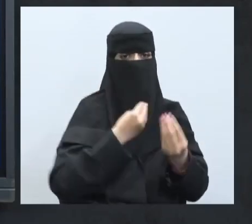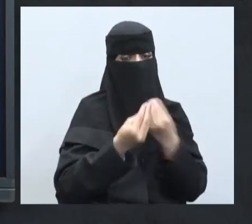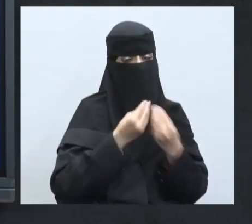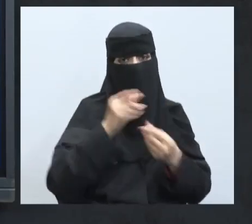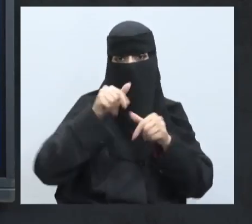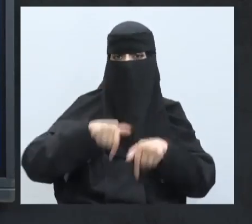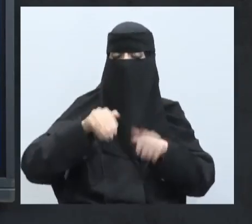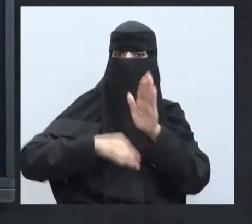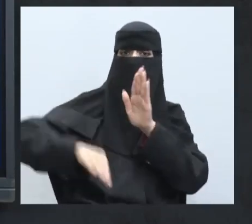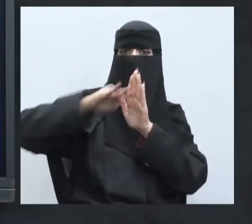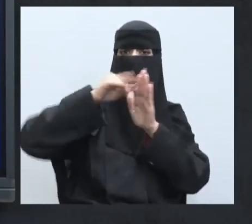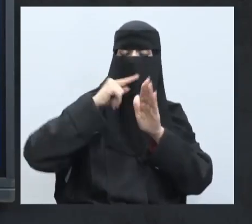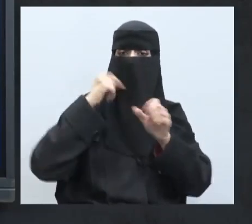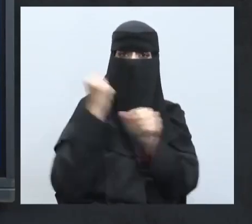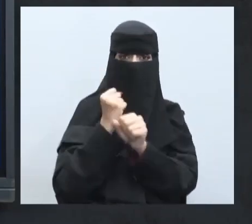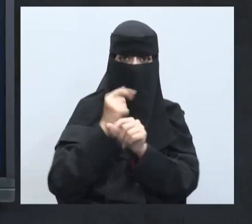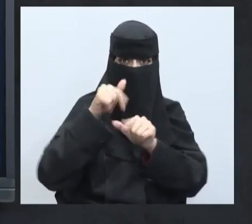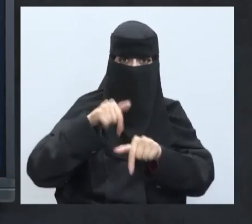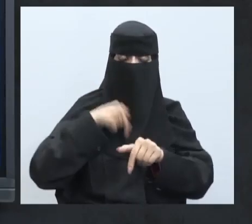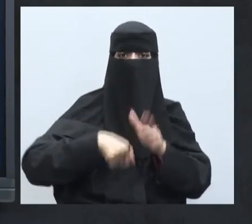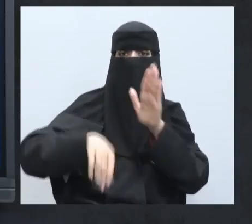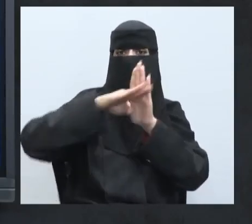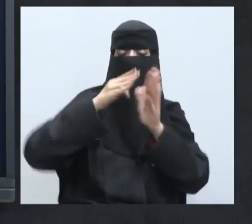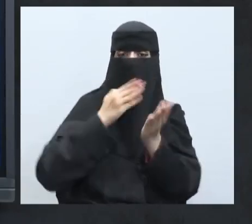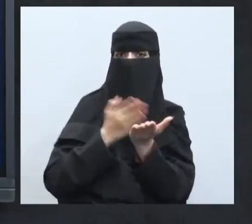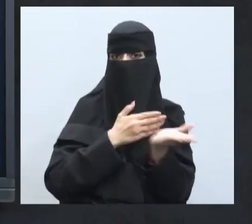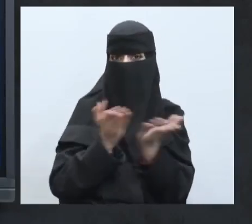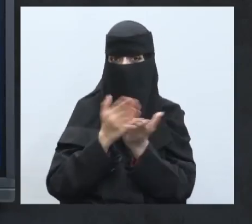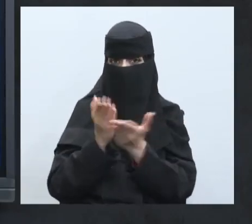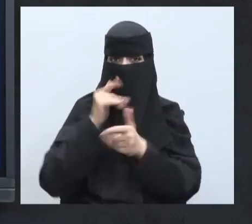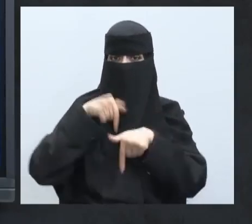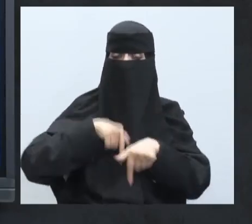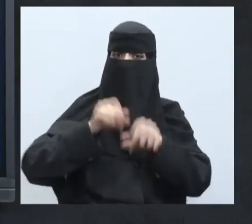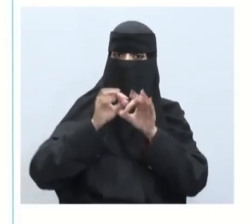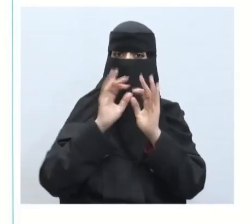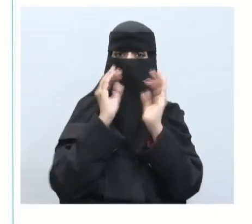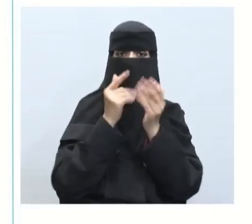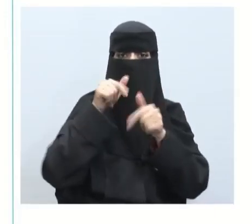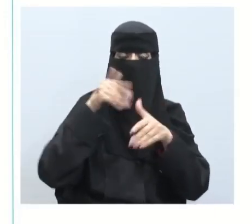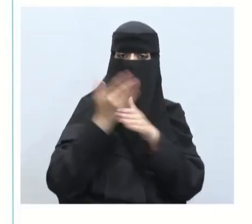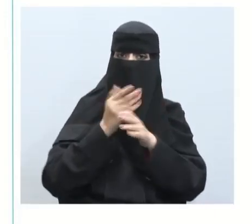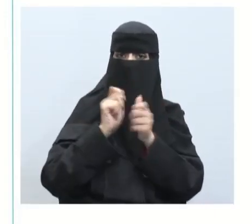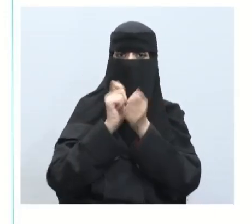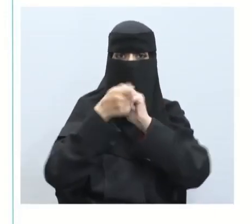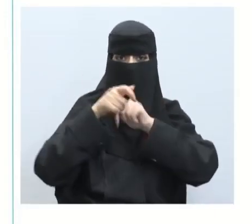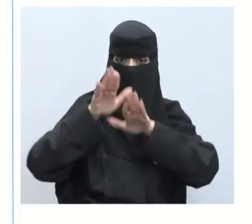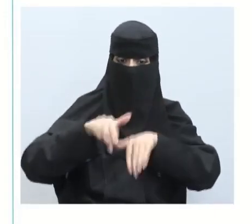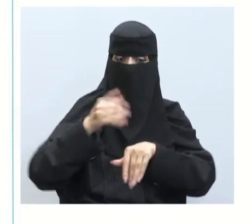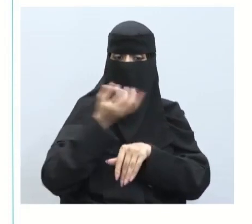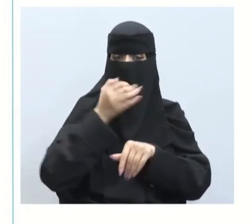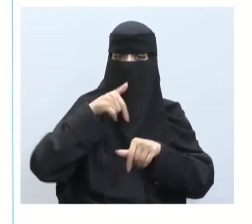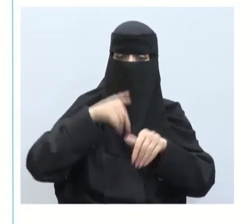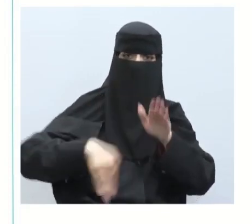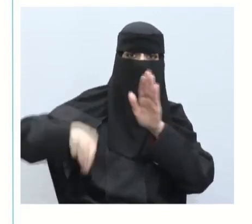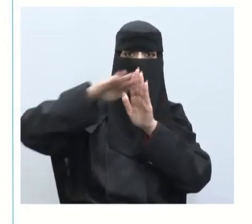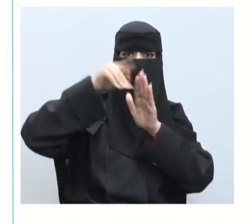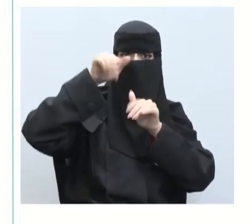في مستوى الانتاج في مستوى الخدمات وجودتها كل ذلك حدث بسبب التغير ايضا ذكرنا على مستوى